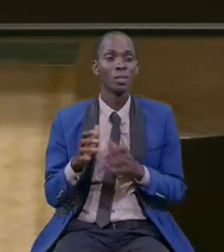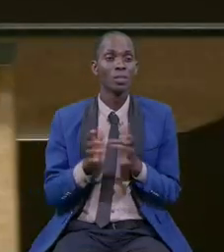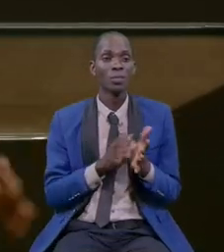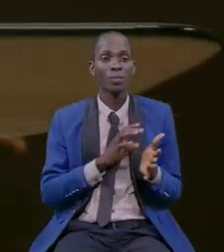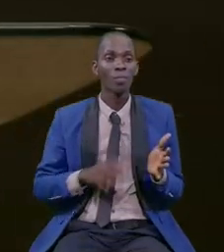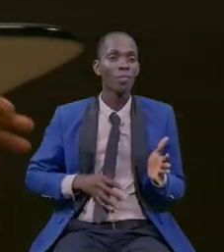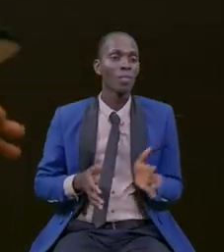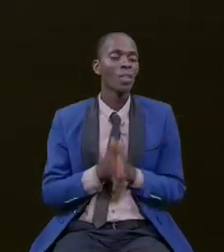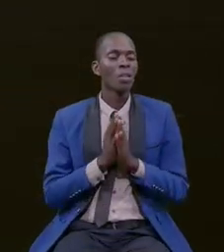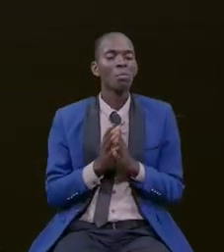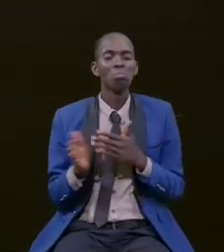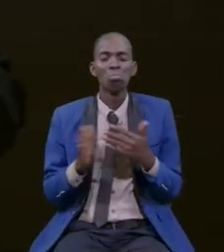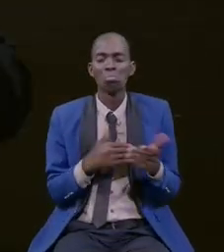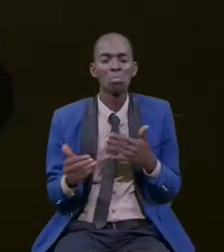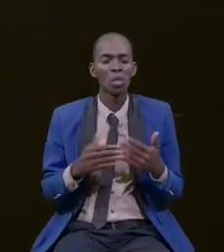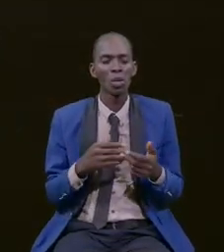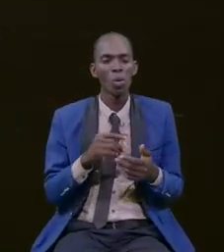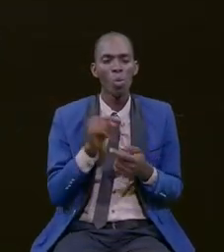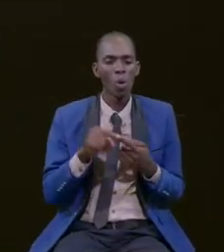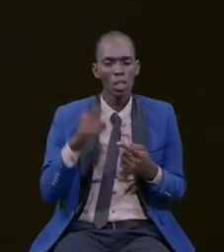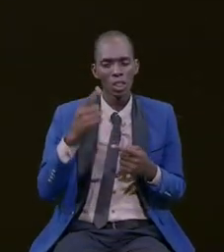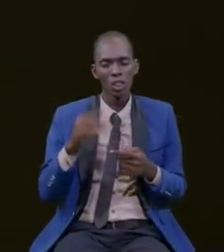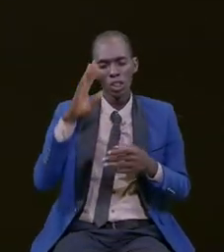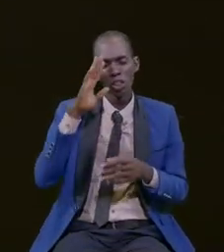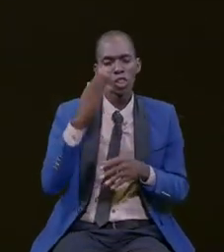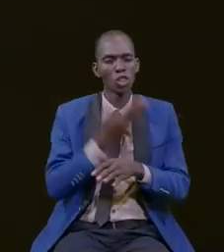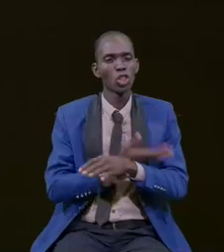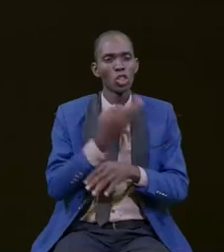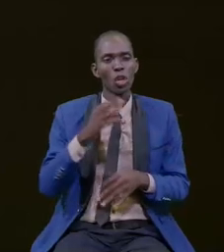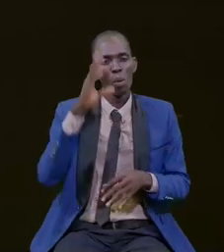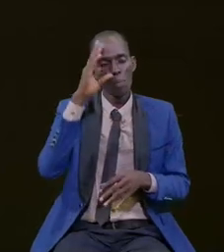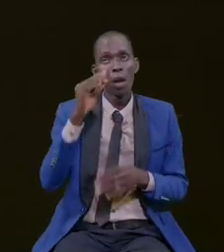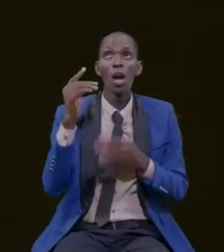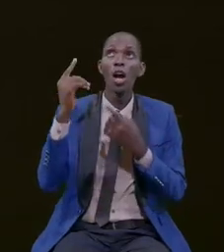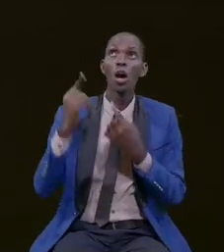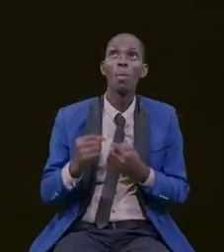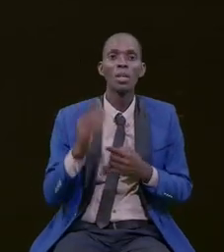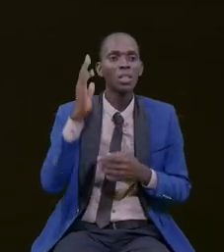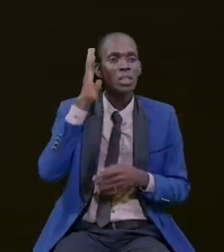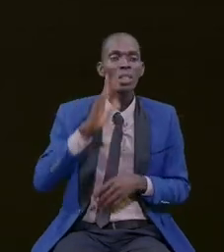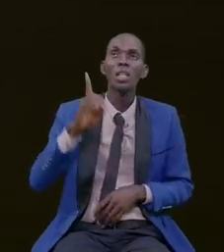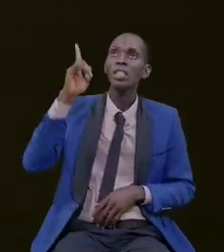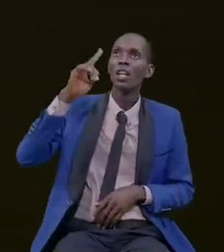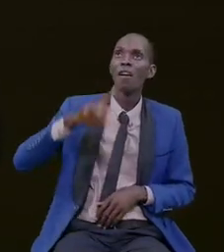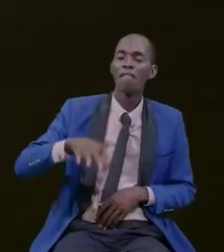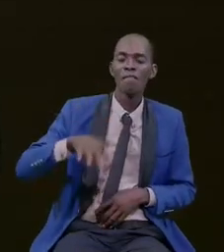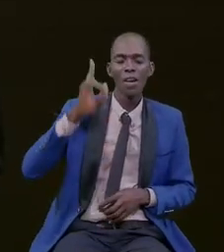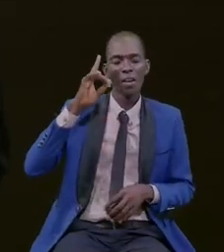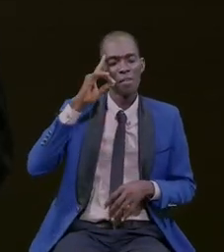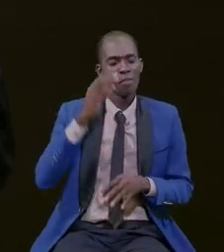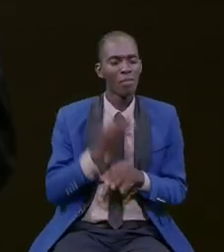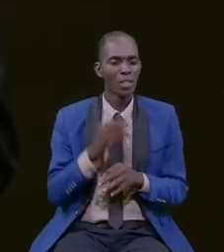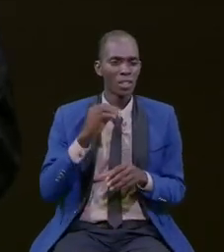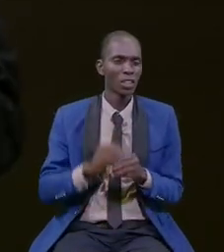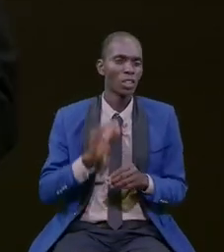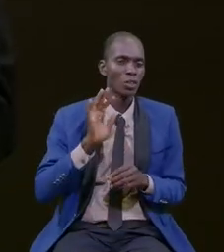question lorsque le Fils de l'homme reviendra verra-t-il la foi sur la terre verra-tu la foi dans